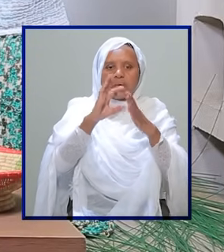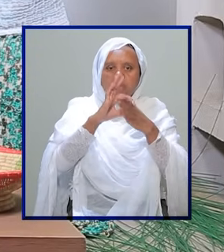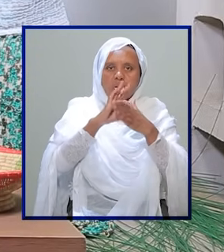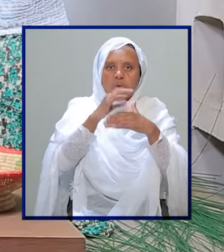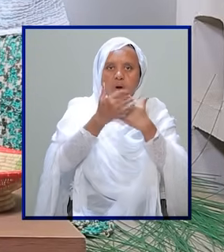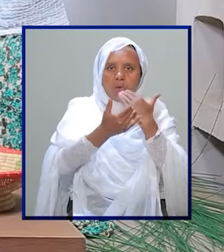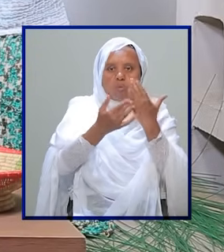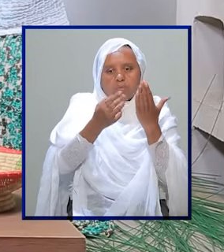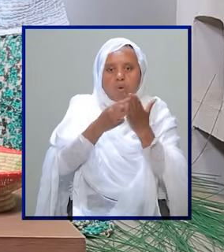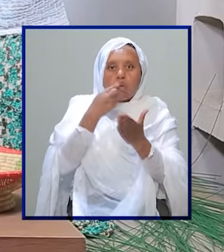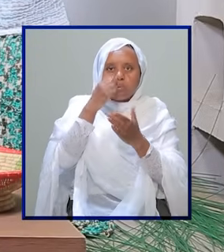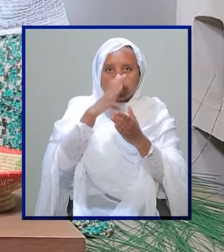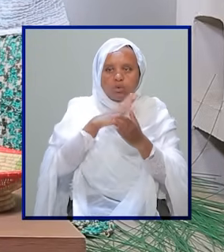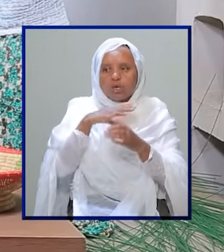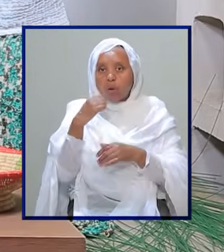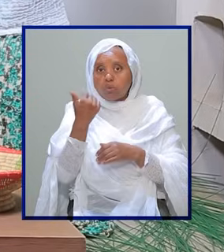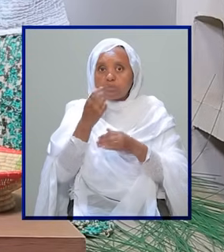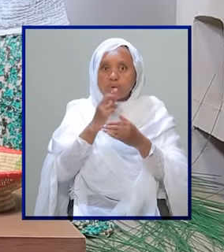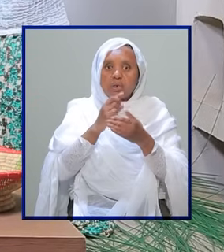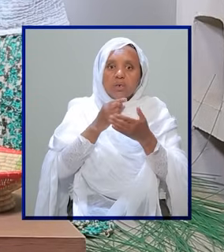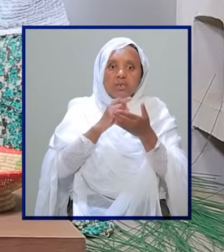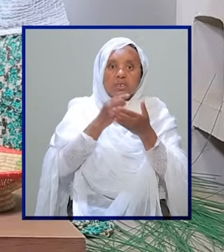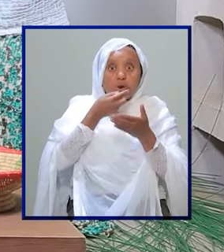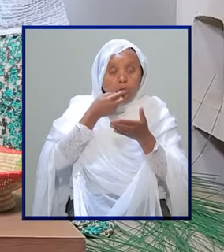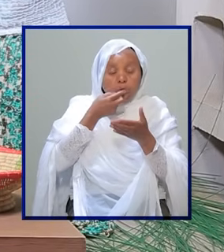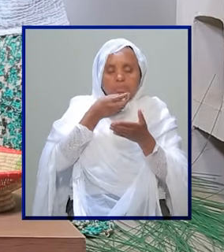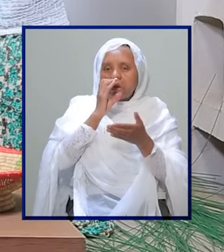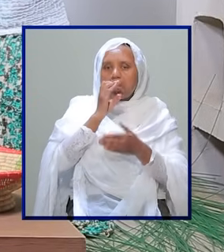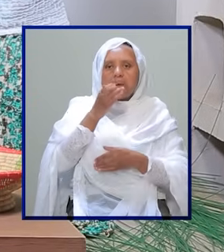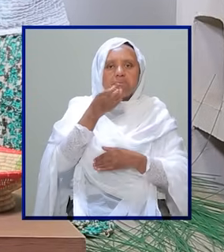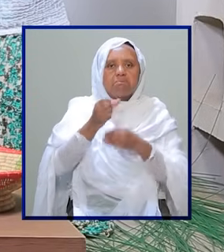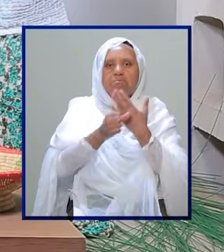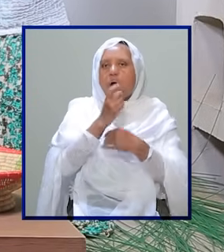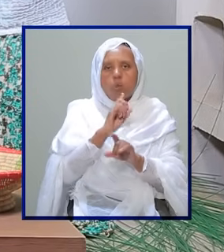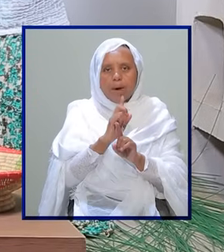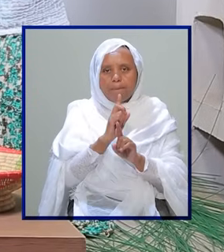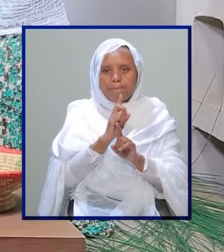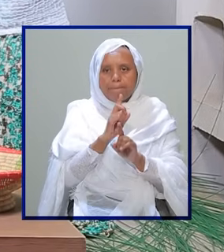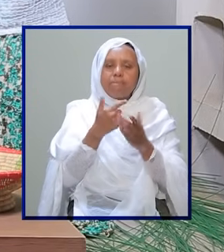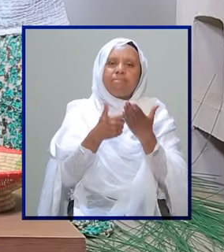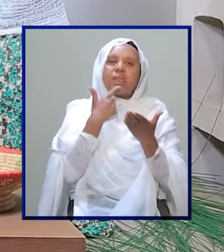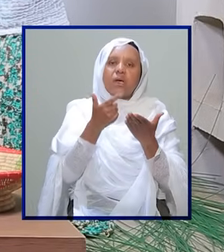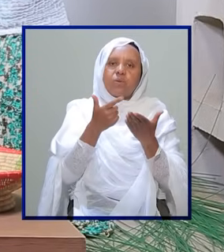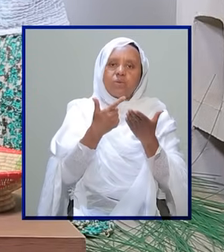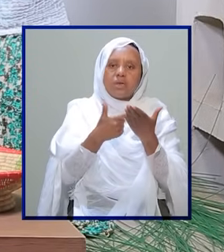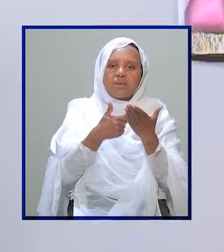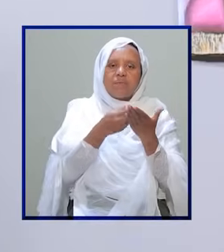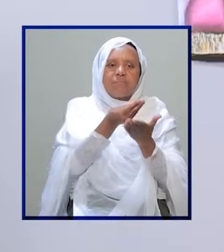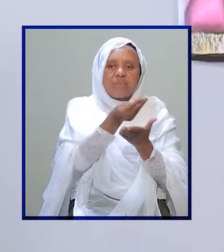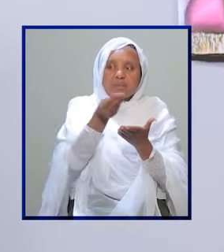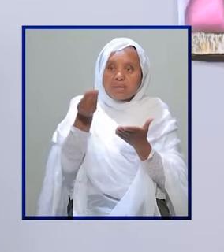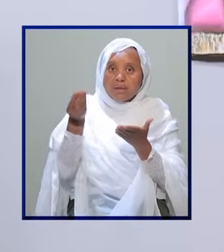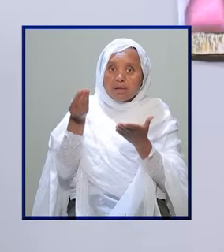ለቆረቡ ሰዎች ነው። ሌሎቻችንም እስከምንቆሩ ድረስ ብንጠጣ አይጎዳም። ያ ነው። ስለዚህ ሲታደል